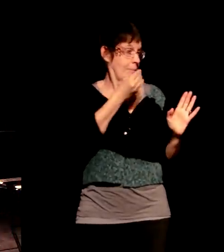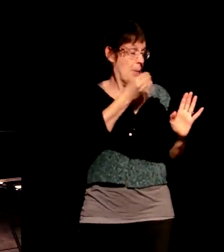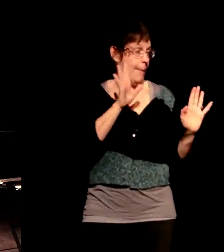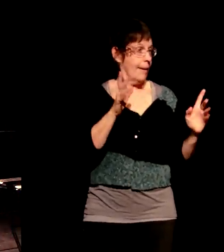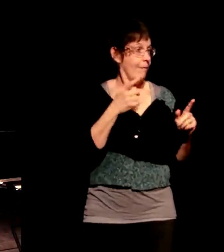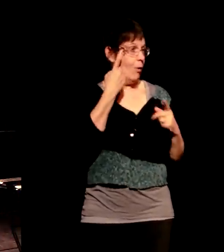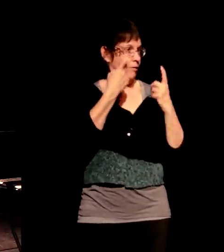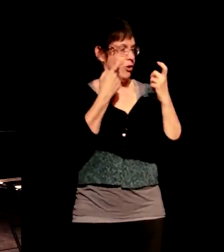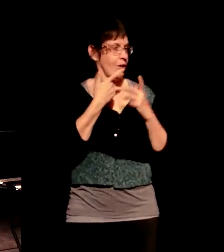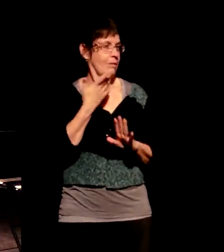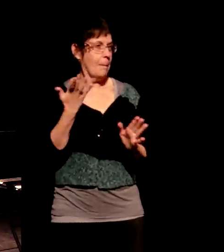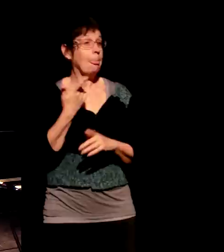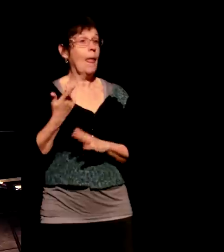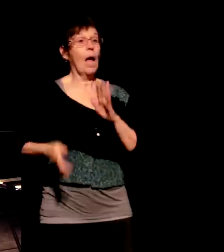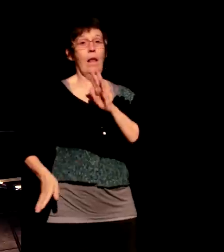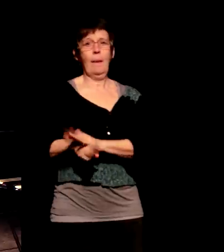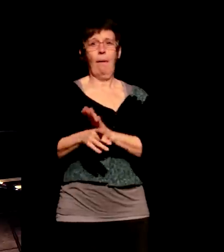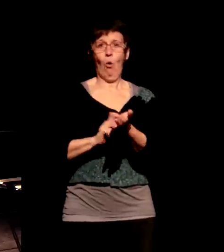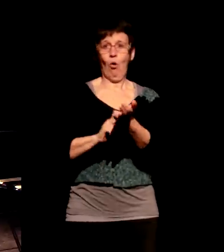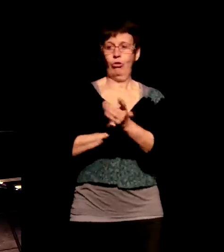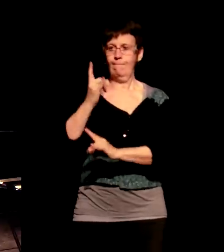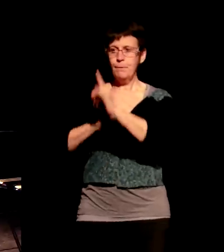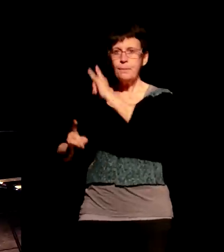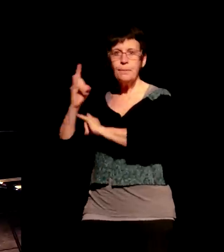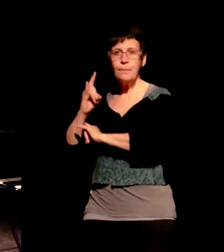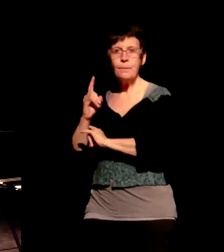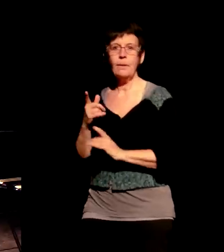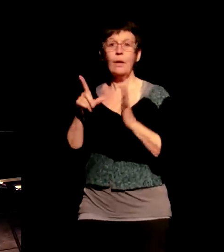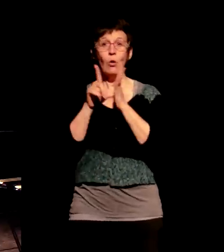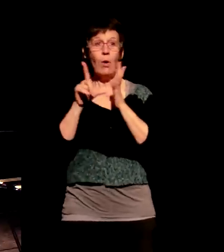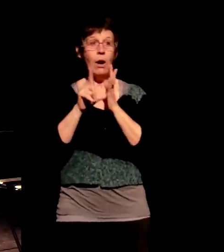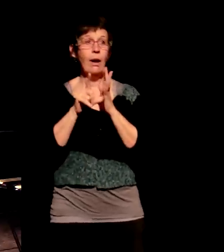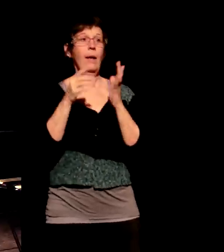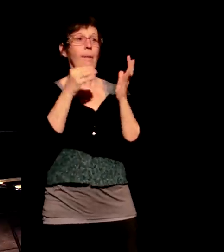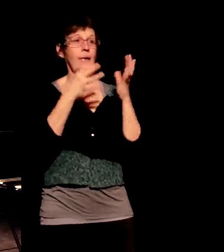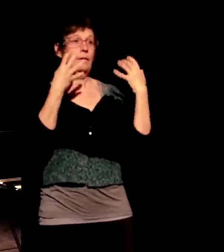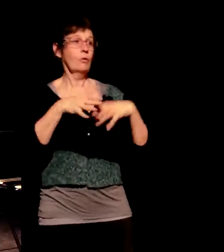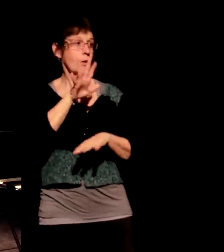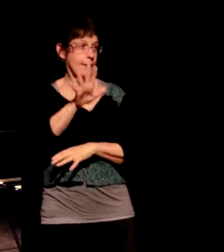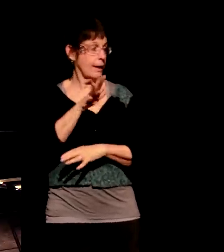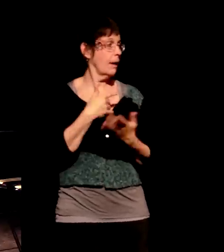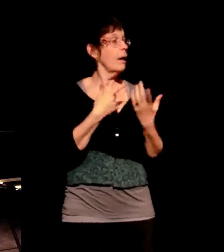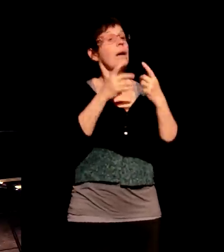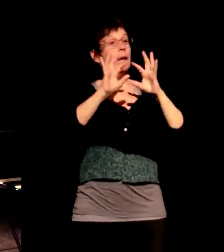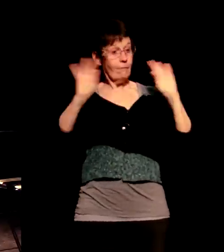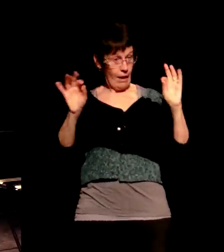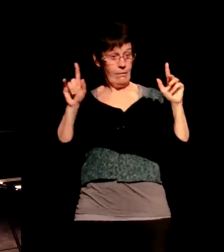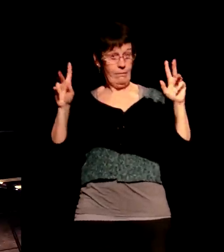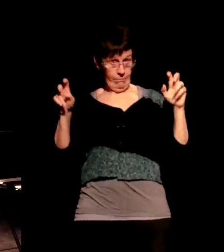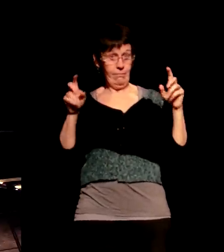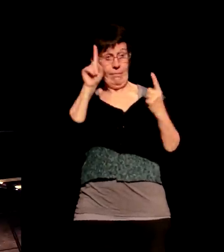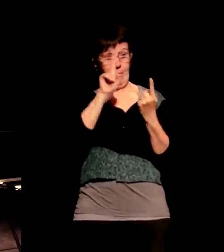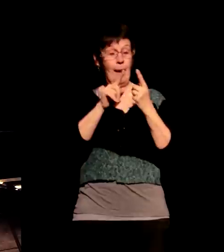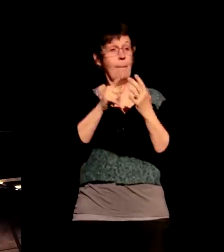1905. Alors, la loi de 1905, il n'y a pas le mot laïcité dedans. Ce n'est pas une loi sur la laïcité, mais tout le monde fait référence à cette loi quand il s'agit de laïcité. Donc, c'est